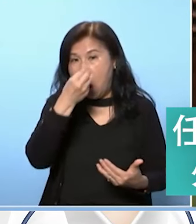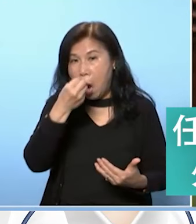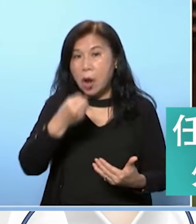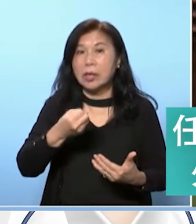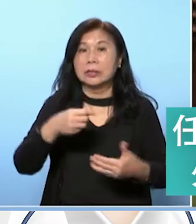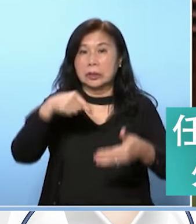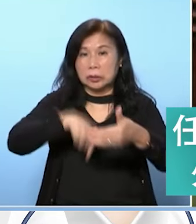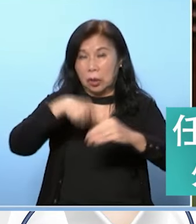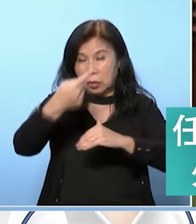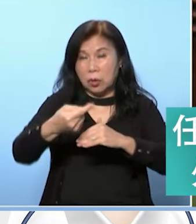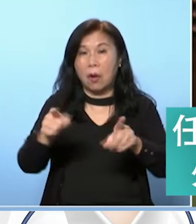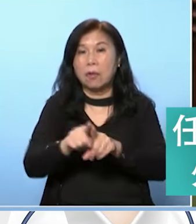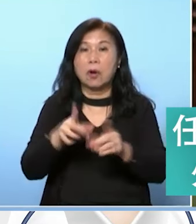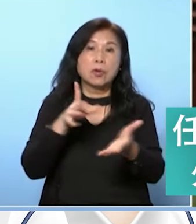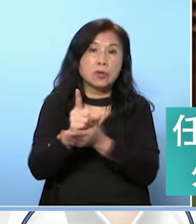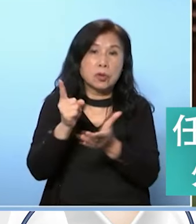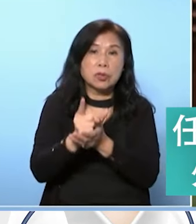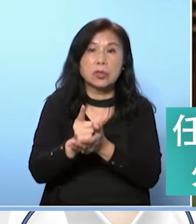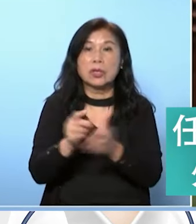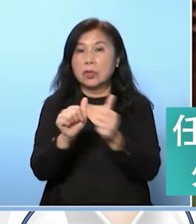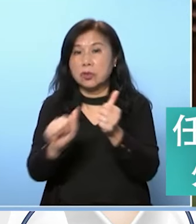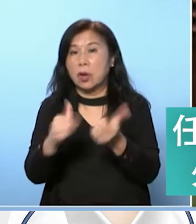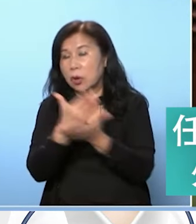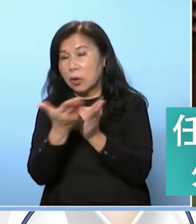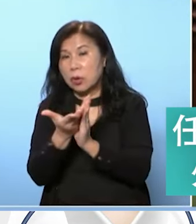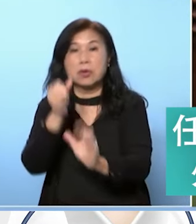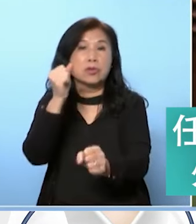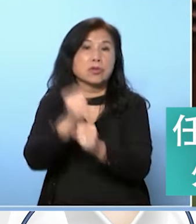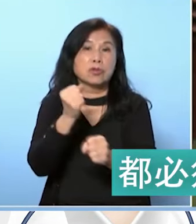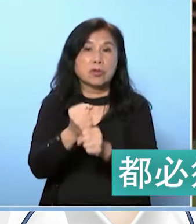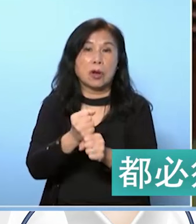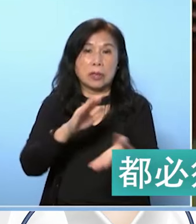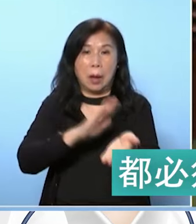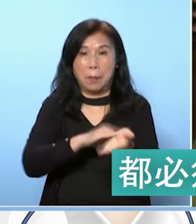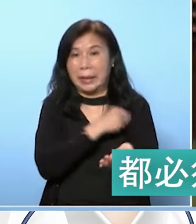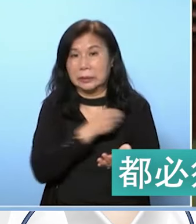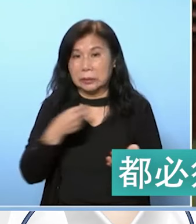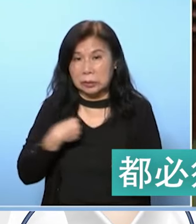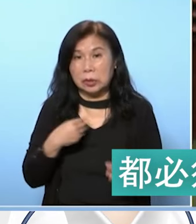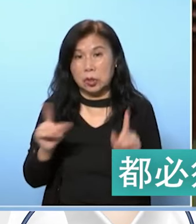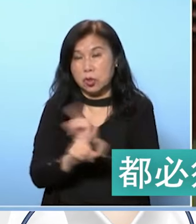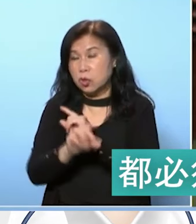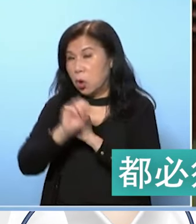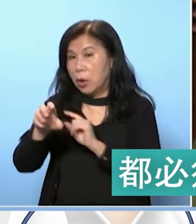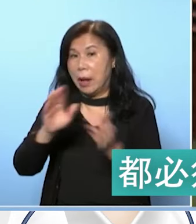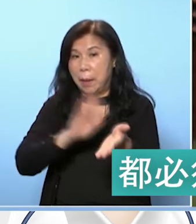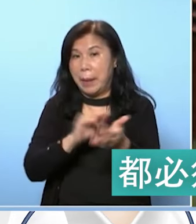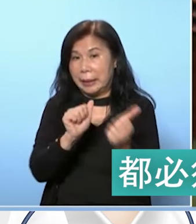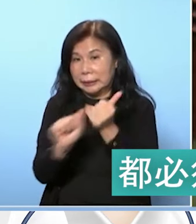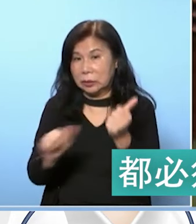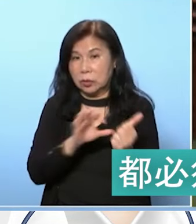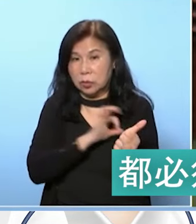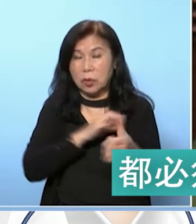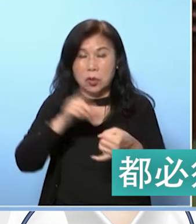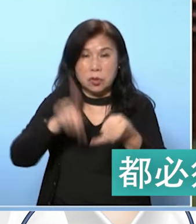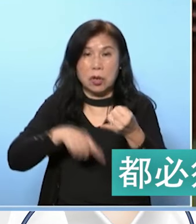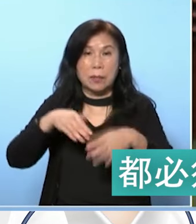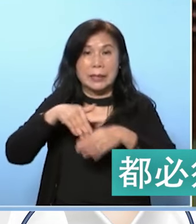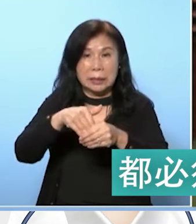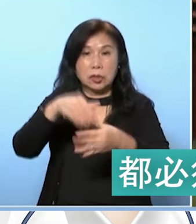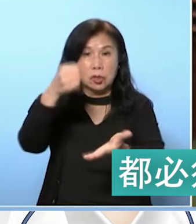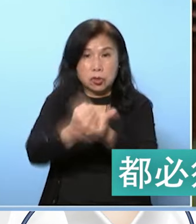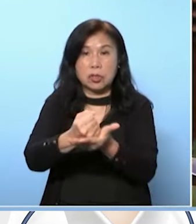事內科、外科或者是助產科執業的人士，都必須向醫委會申請成為註冊醫